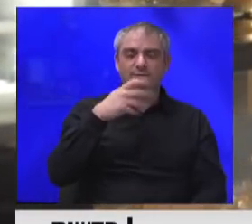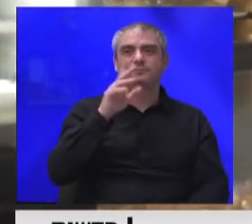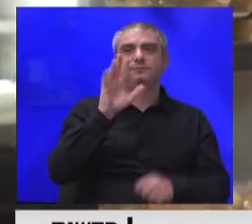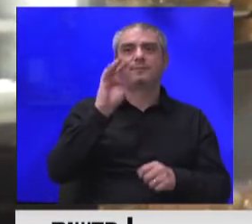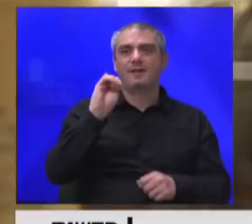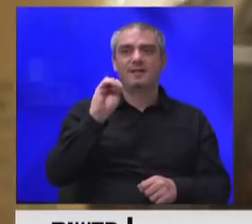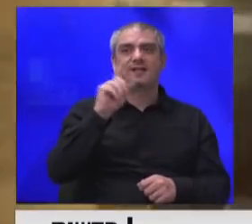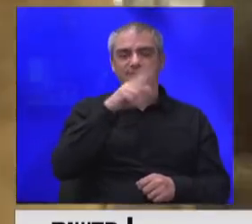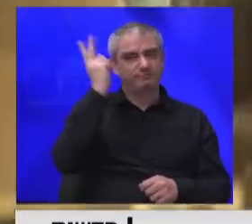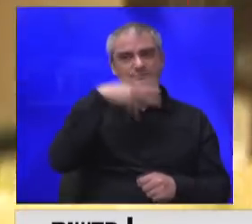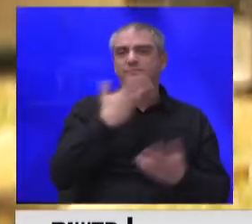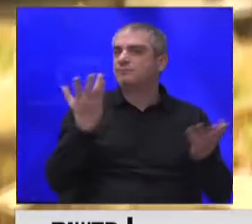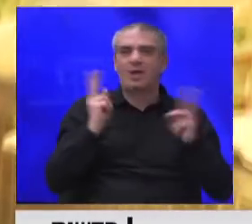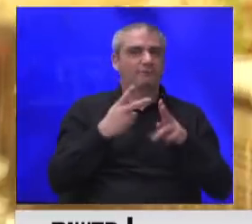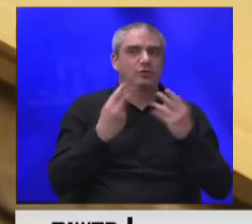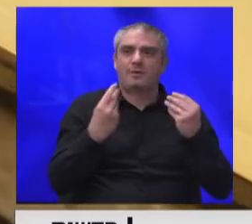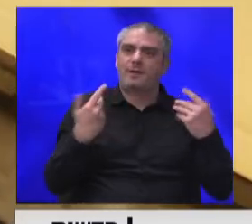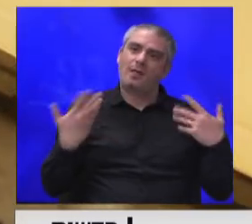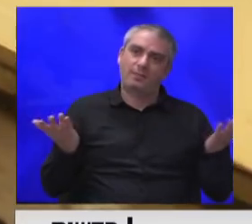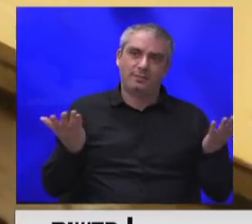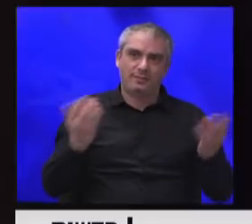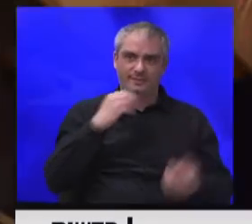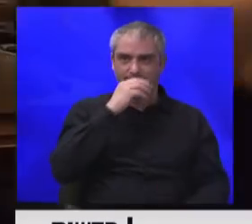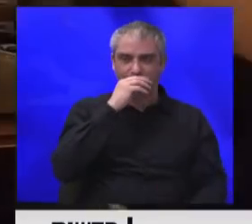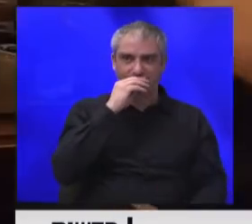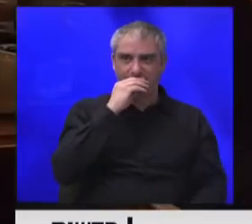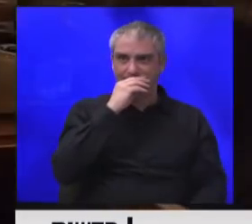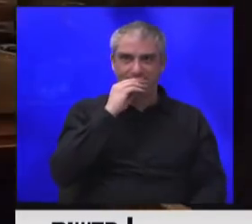הבינו שאין להם הרבה אופציות.